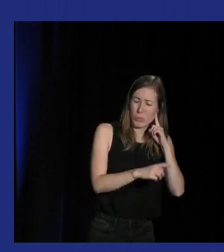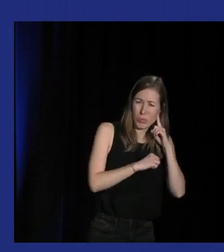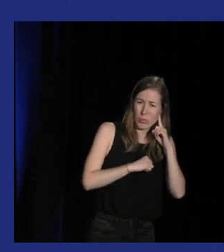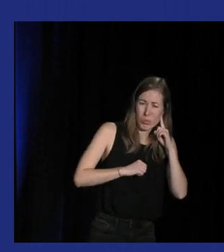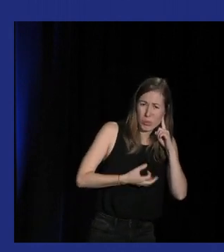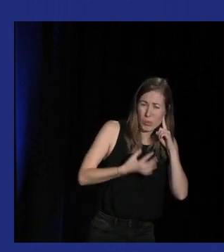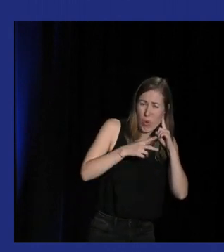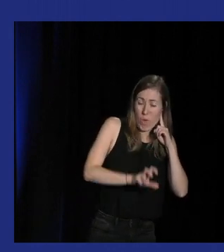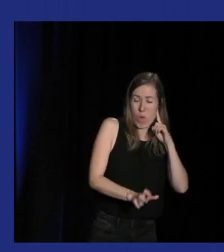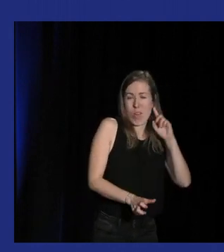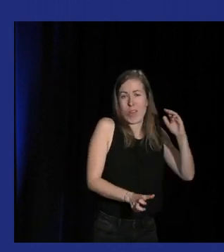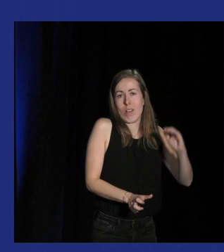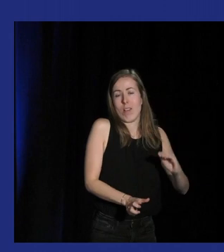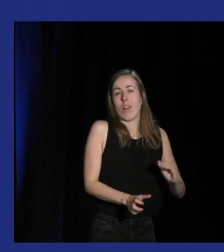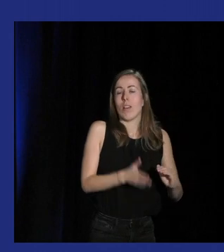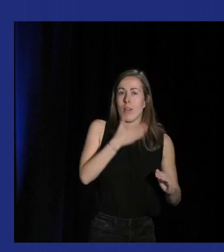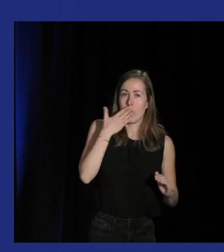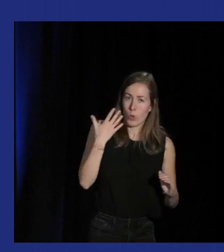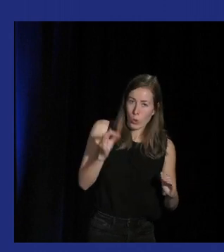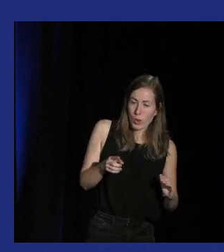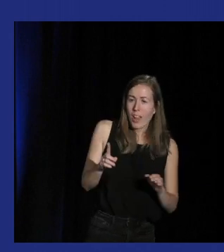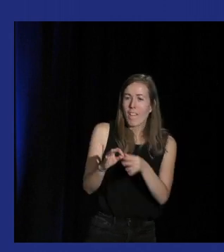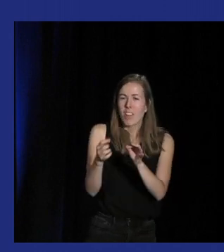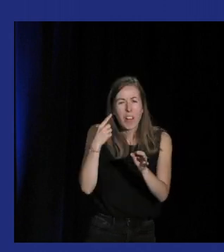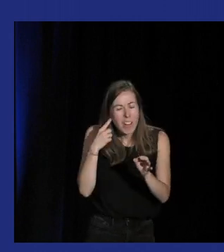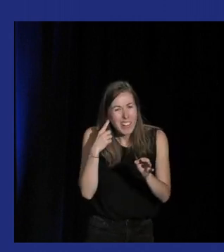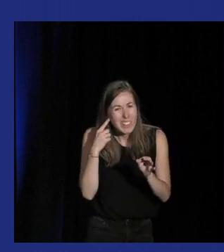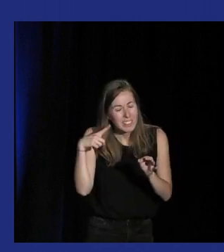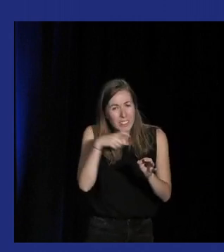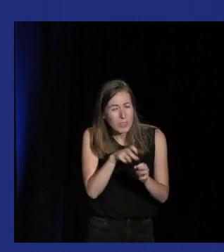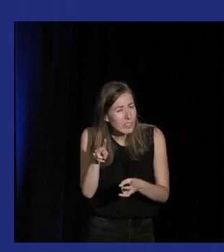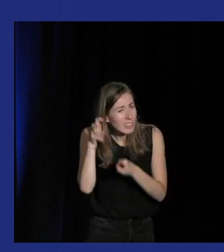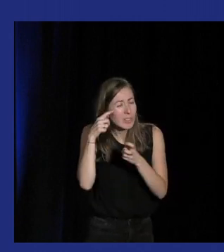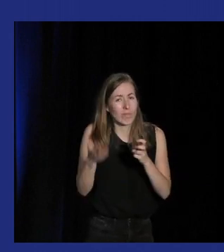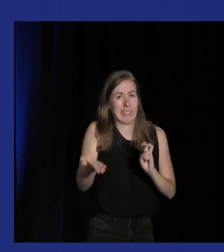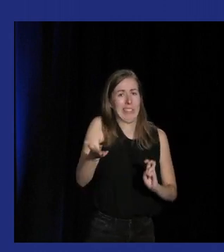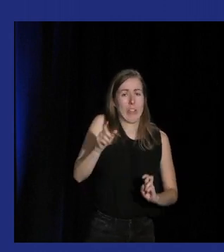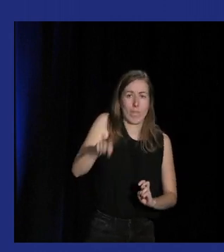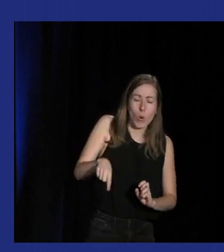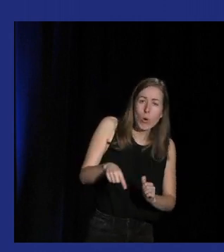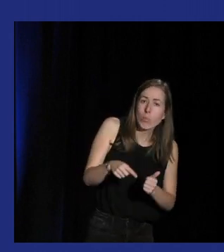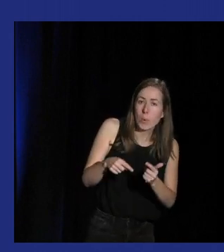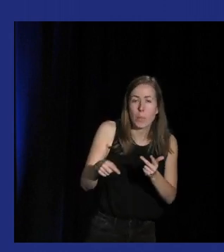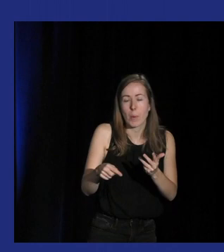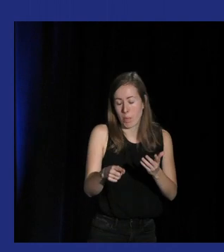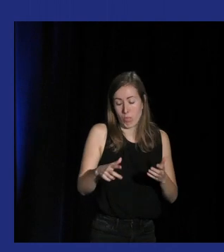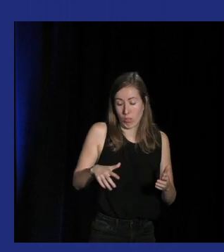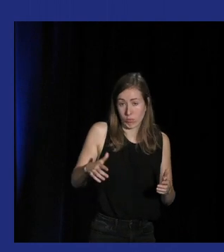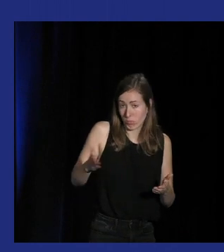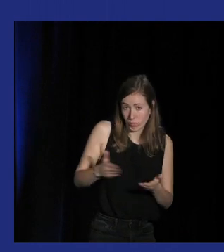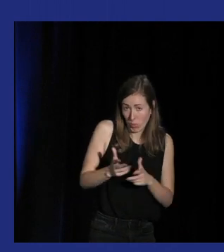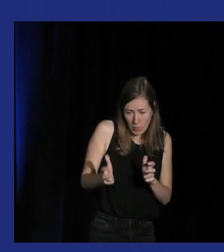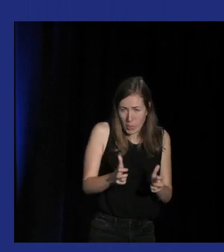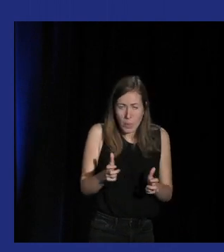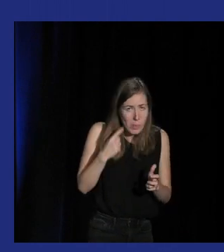ok on descend à là c'est là cette phrase on l'a moins bien entendu on la monte un petit peu et il y a tout un tout une